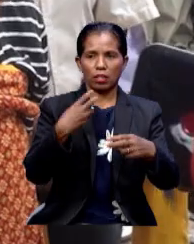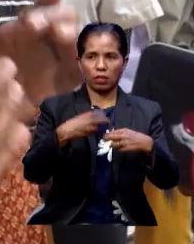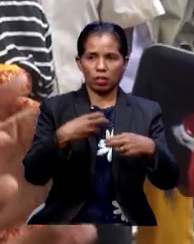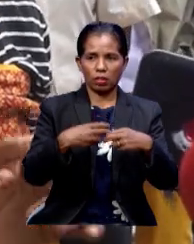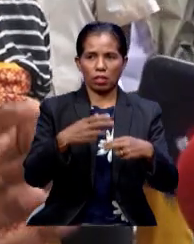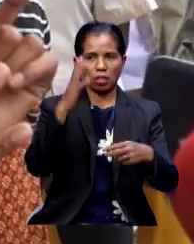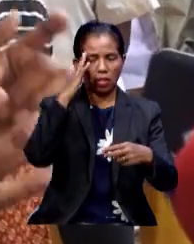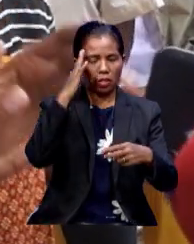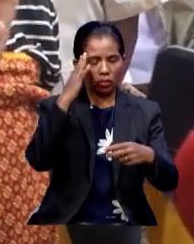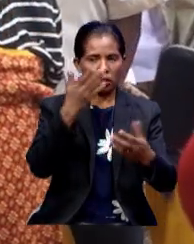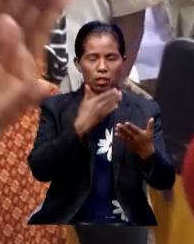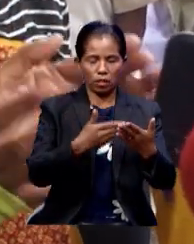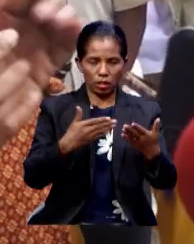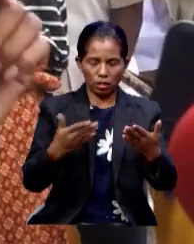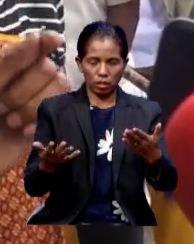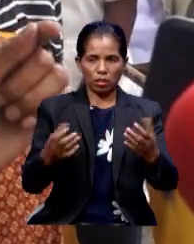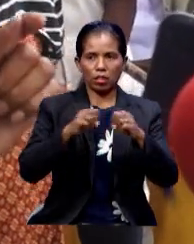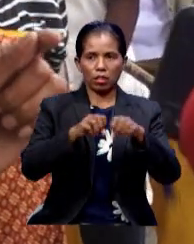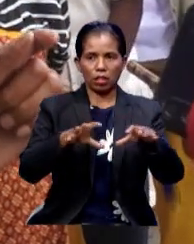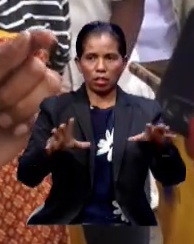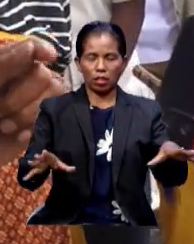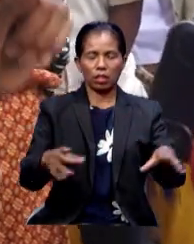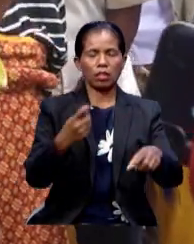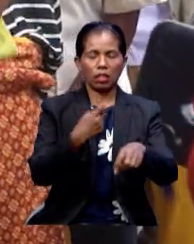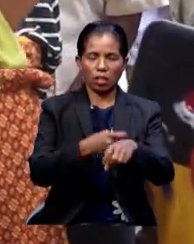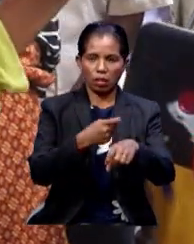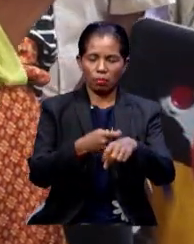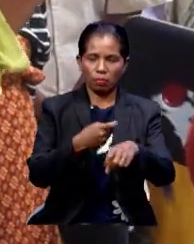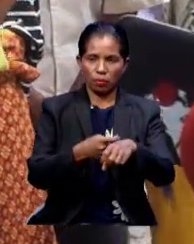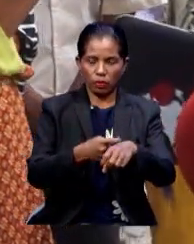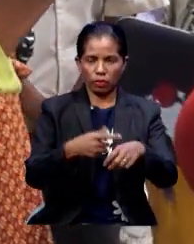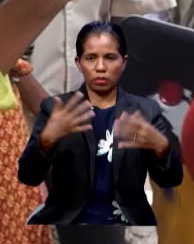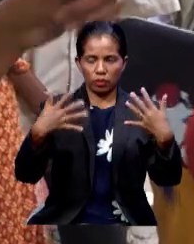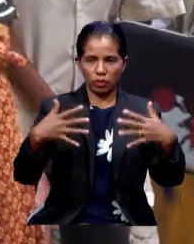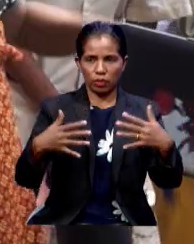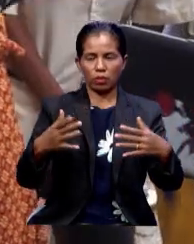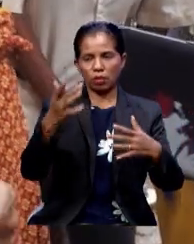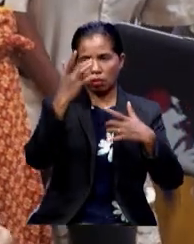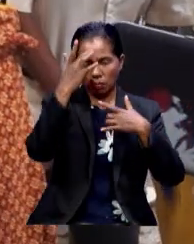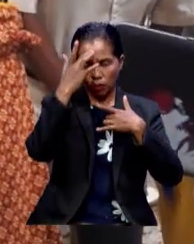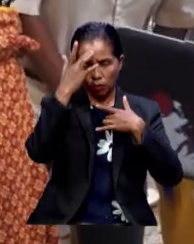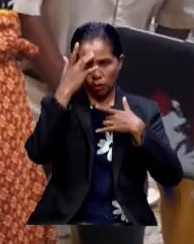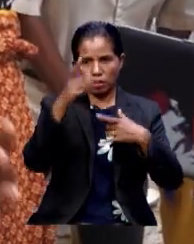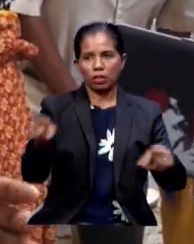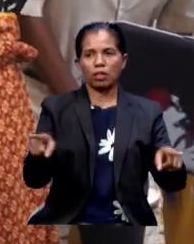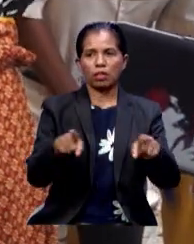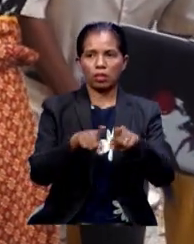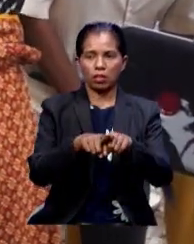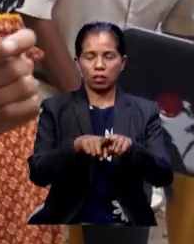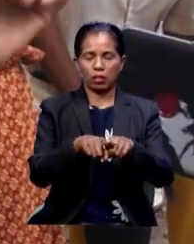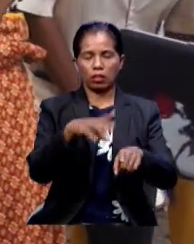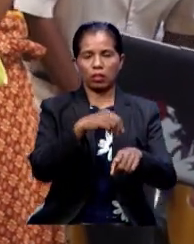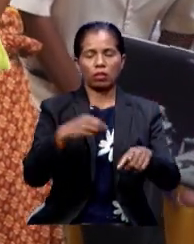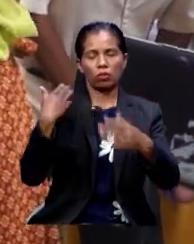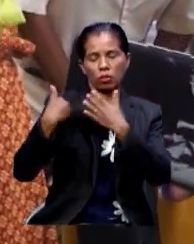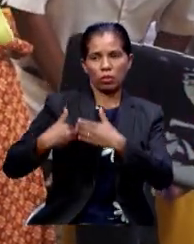hanoi minha sasa hira que ne bela com ia crise ne to minha mora saibe struke struke